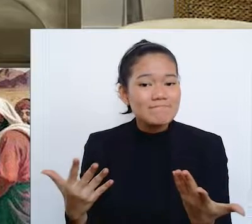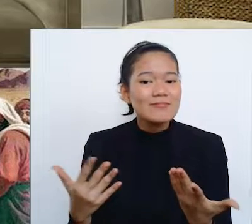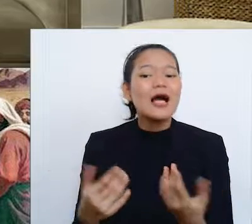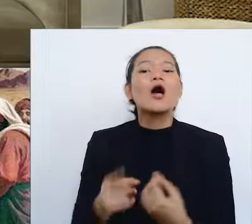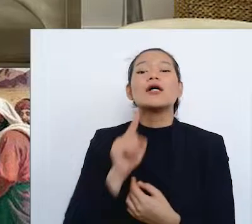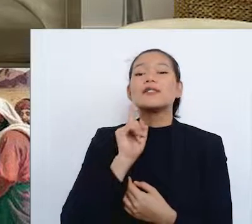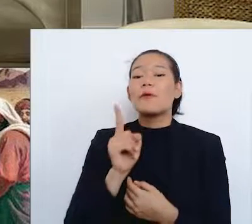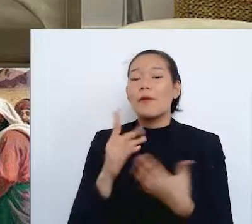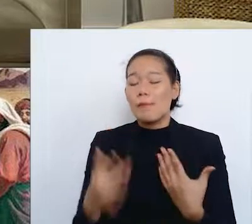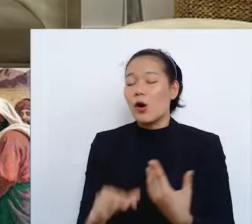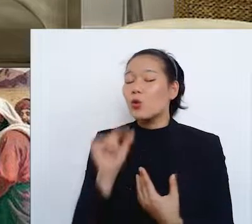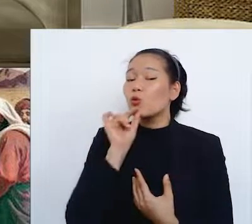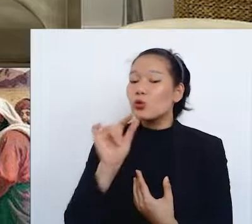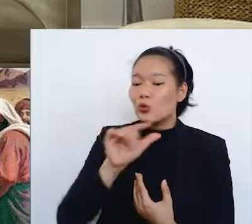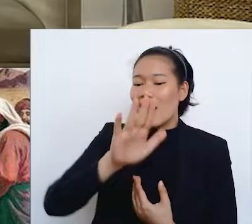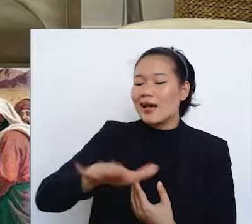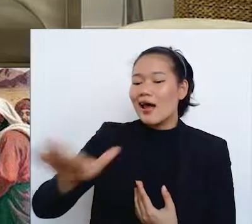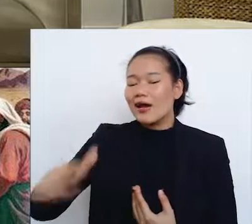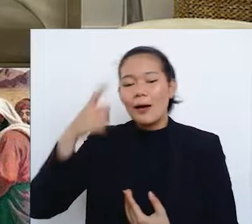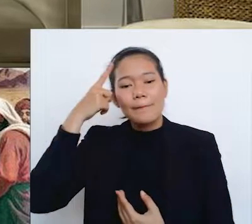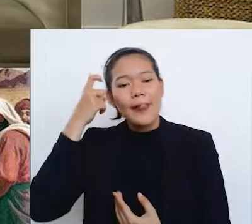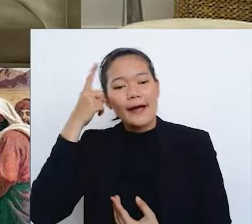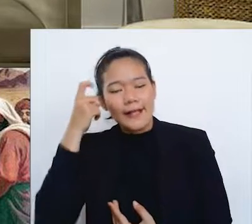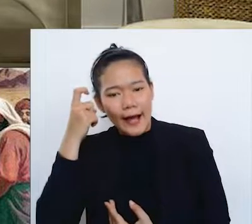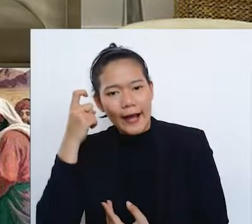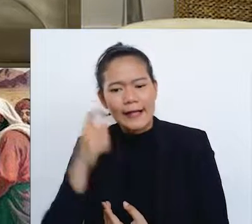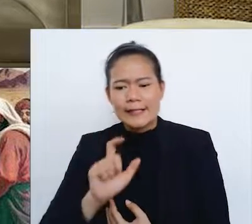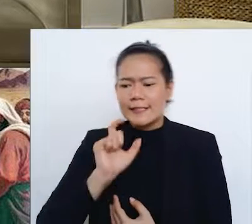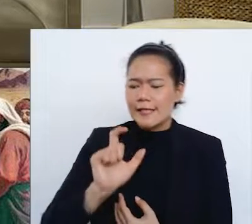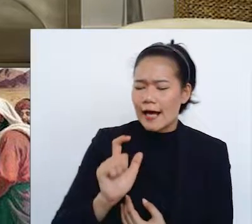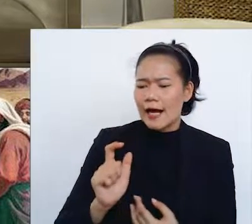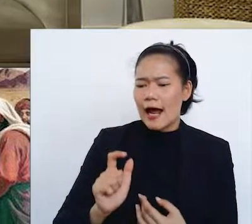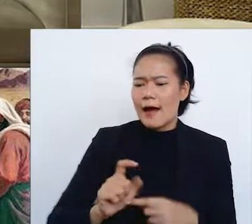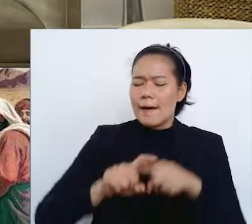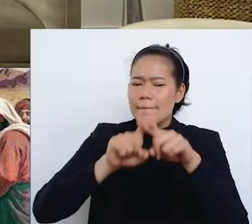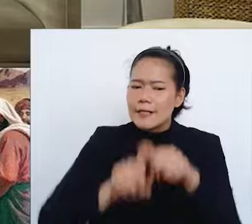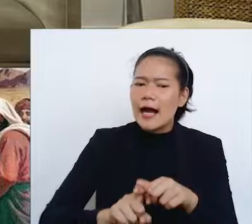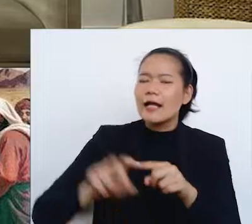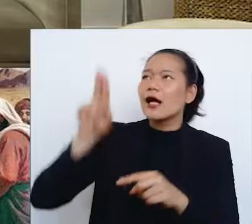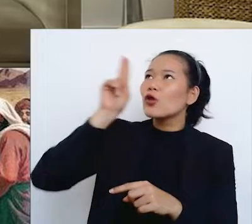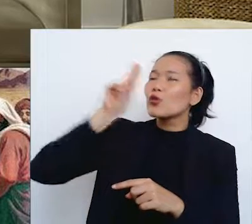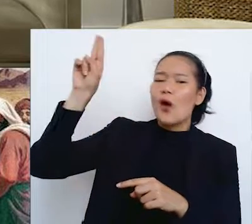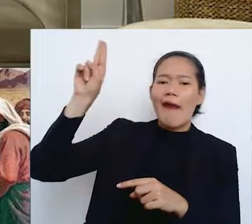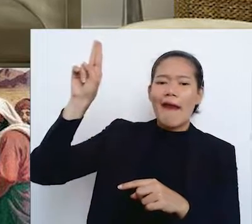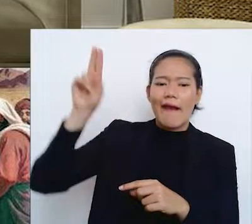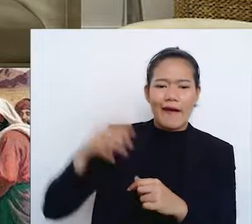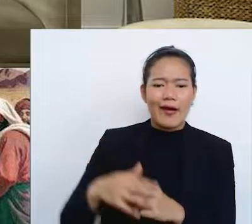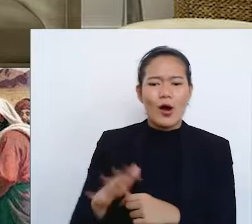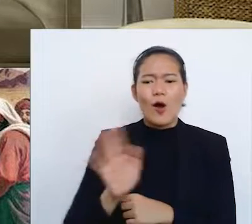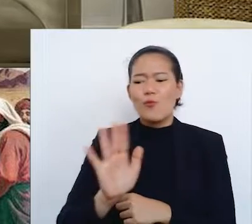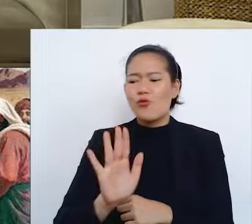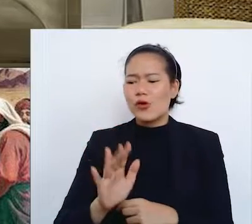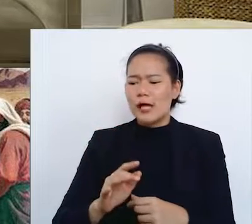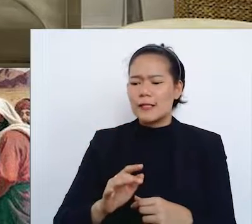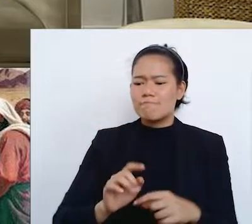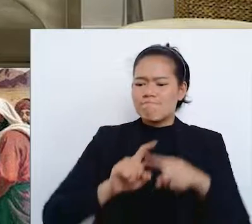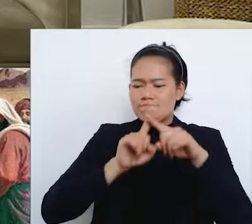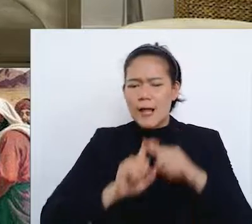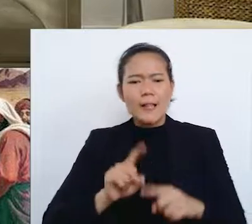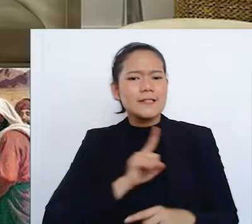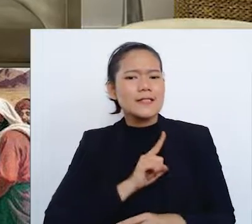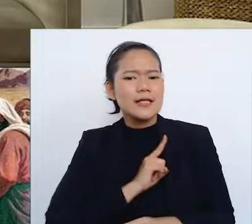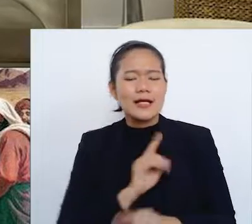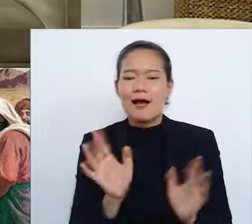saudara? Yaitu supaya umat itu belajar mengandalkan Tuhan dan bukan